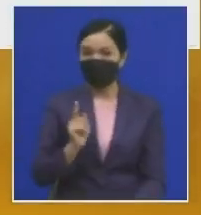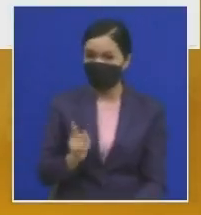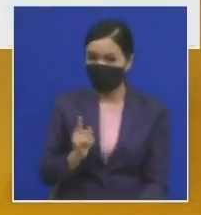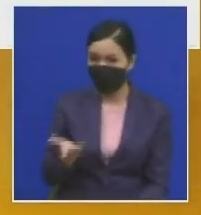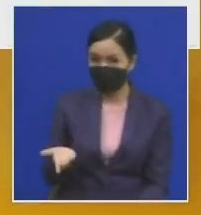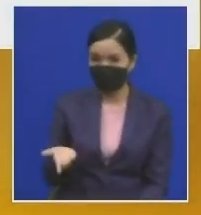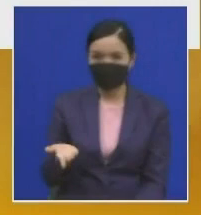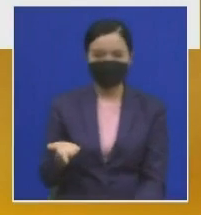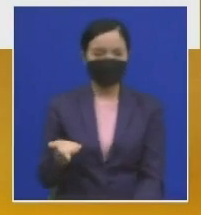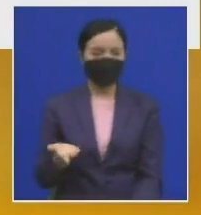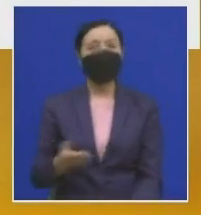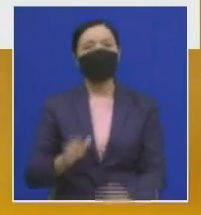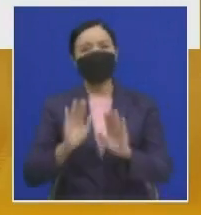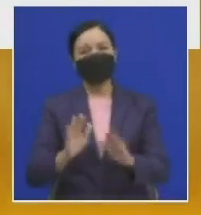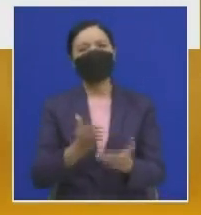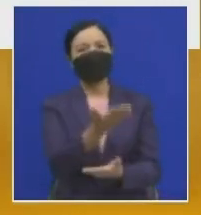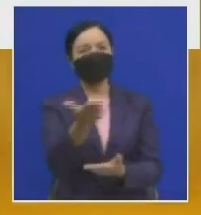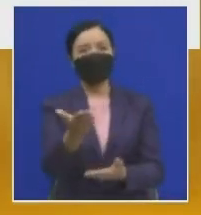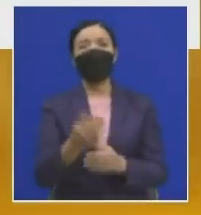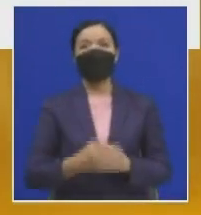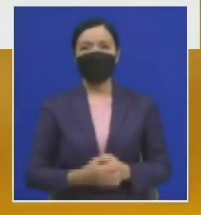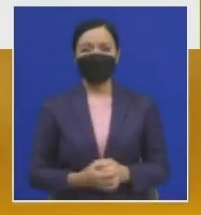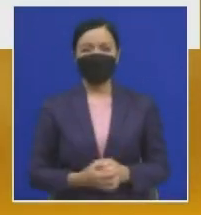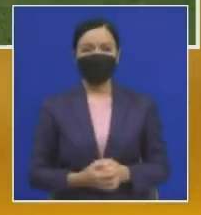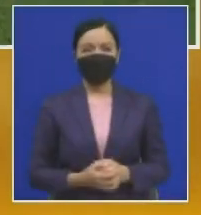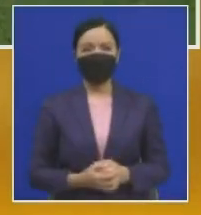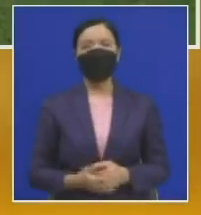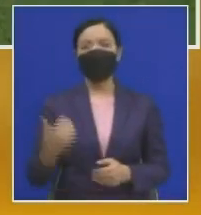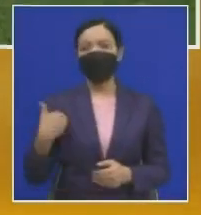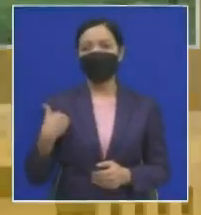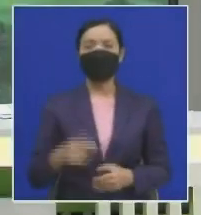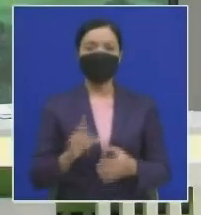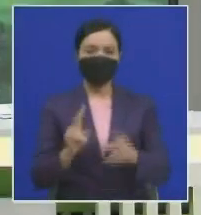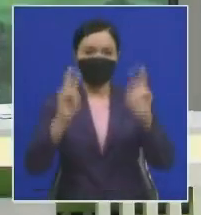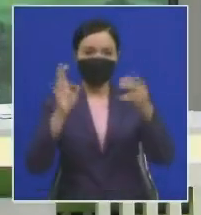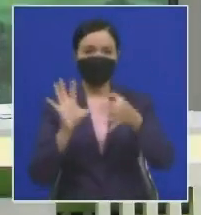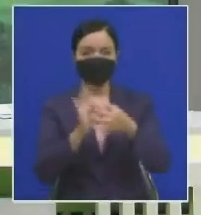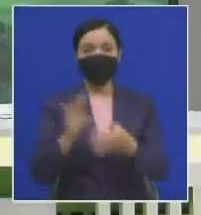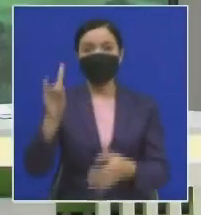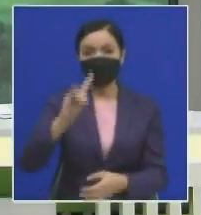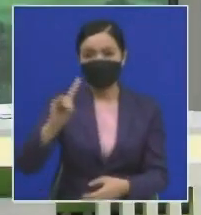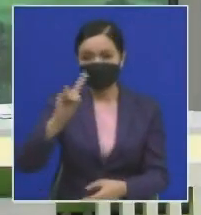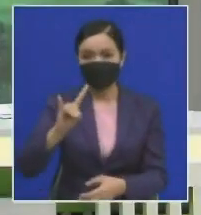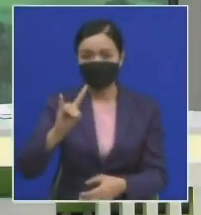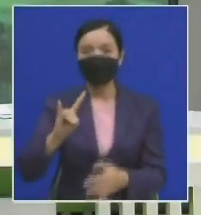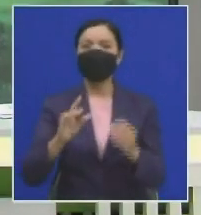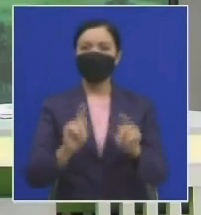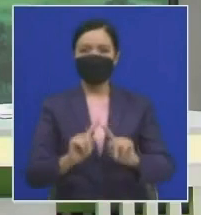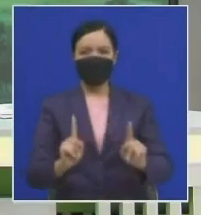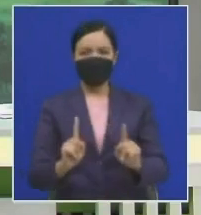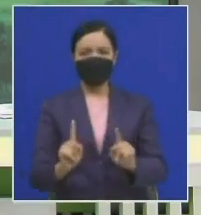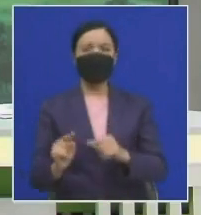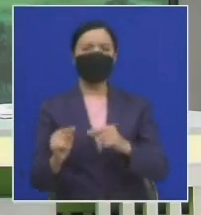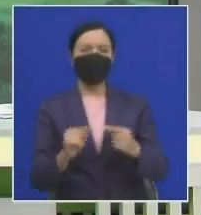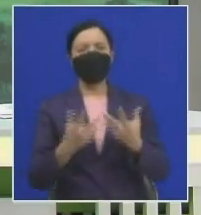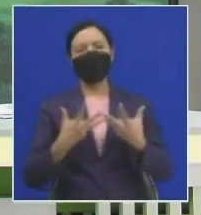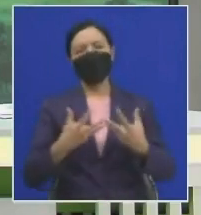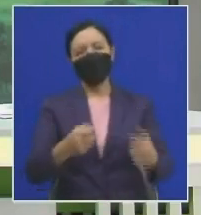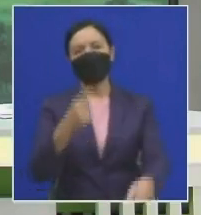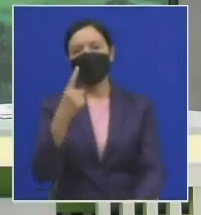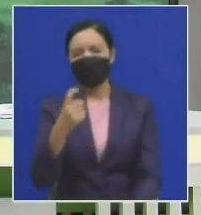อันี้กอมาฟากกนะฮะา obst toolbox ในการส็ความ assistance